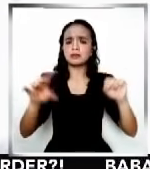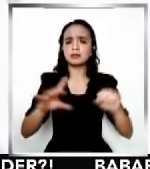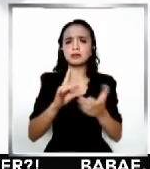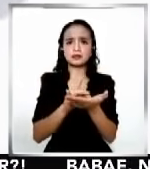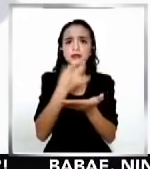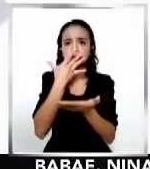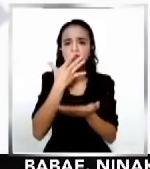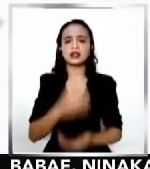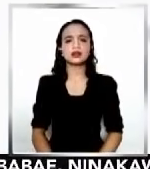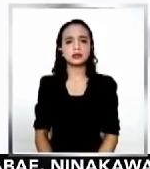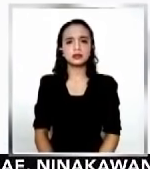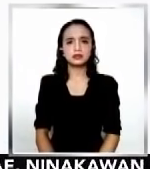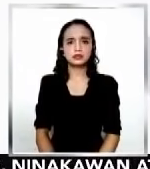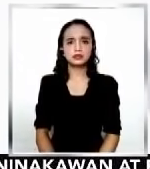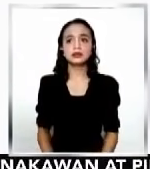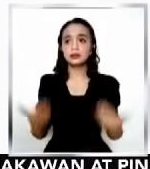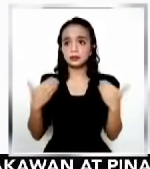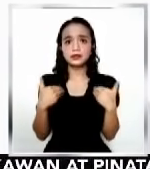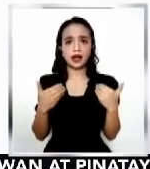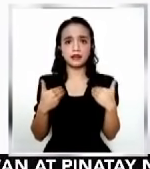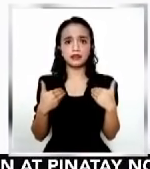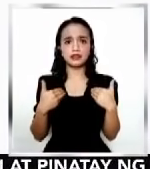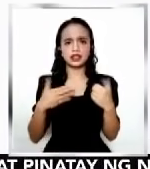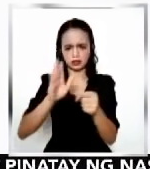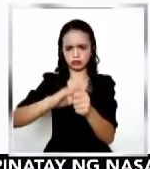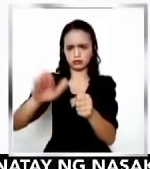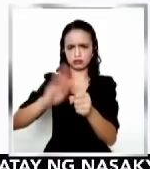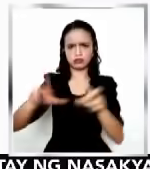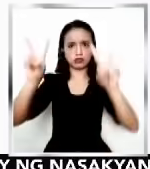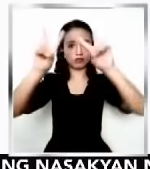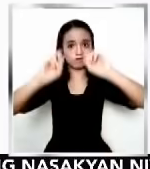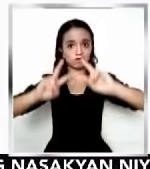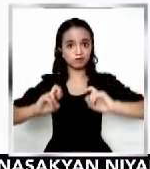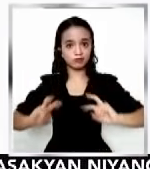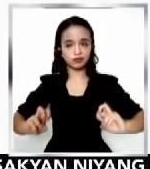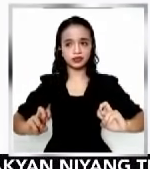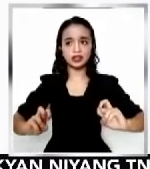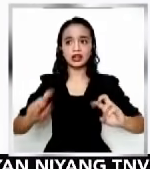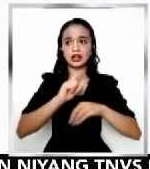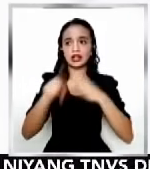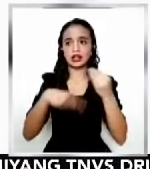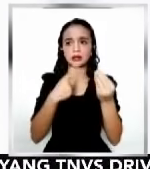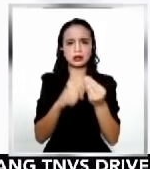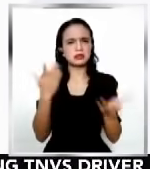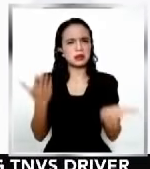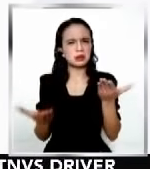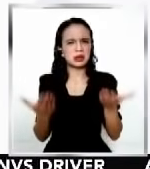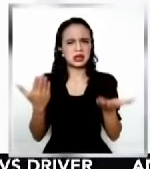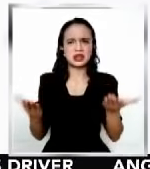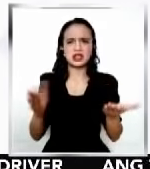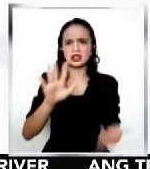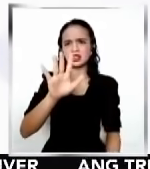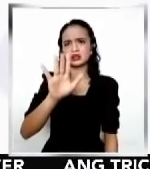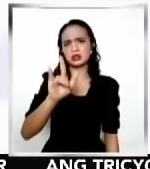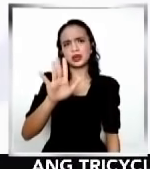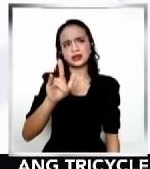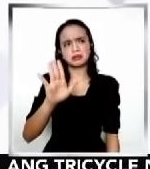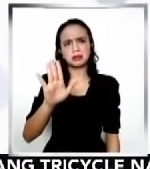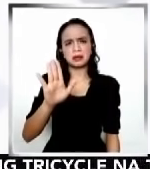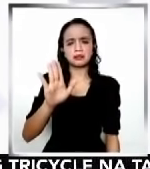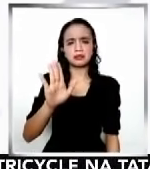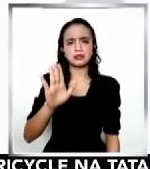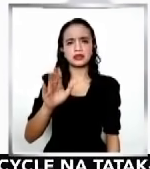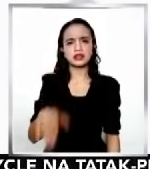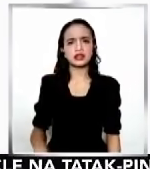studies, 80 studies, about 25 of them, randomized control